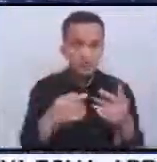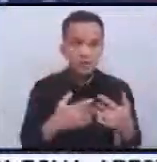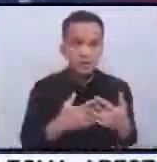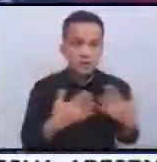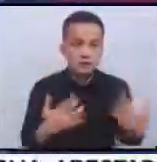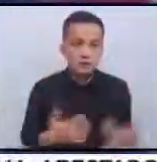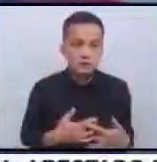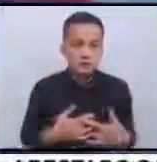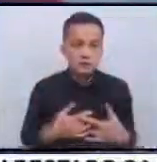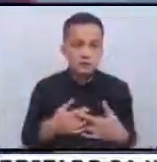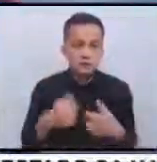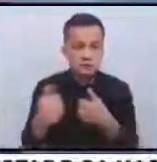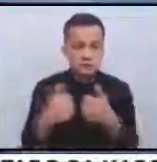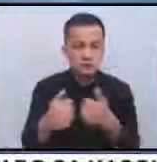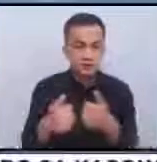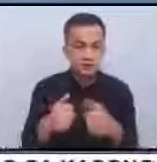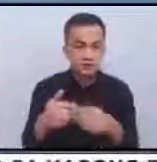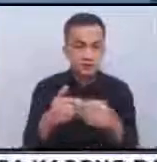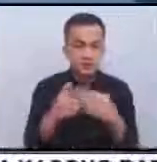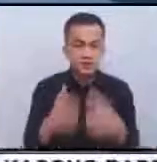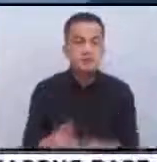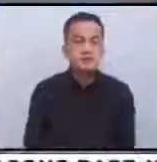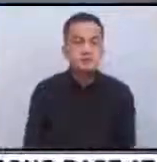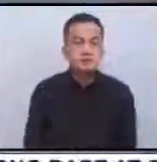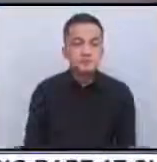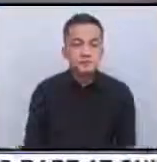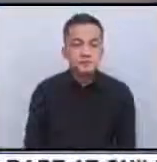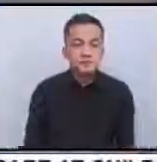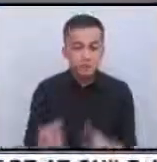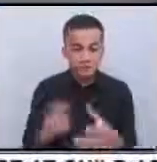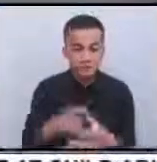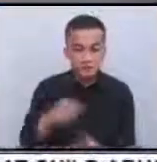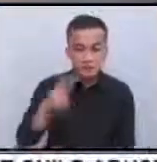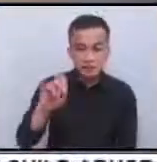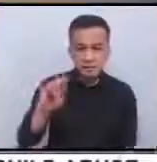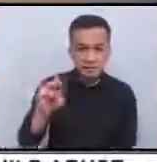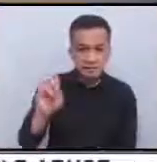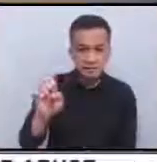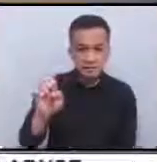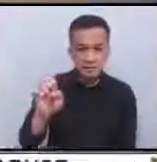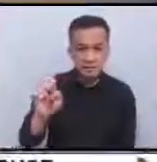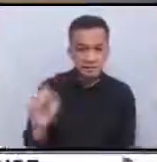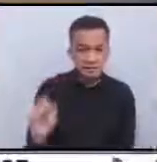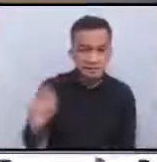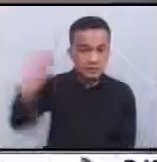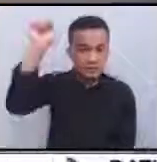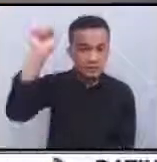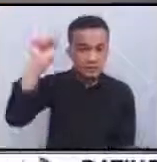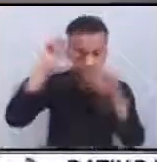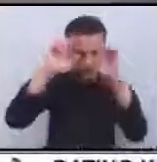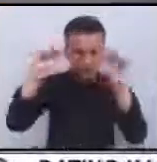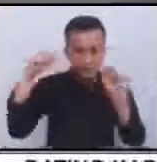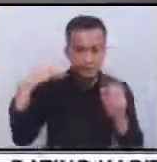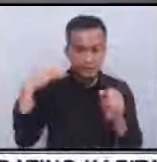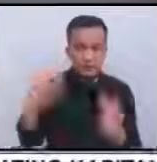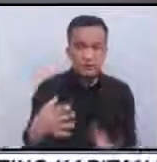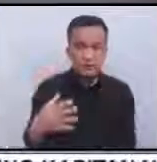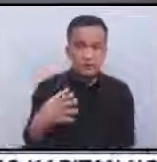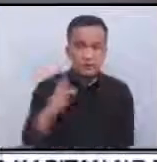ng bayan. Una rito, inindorso ni Velarde sina presidential candidate Bongbong Marcos at aspiring Vice